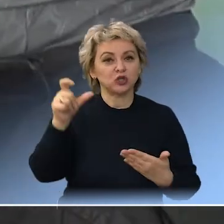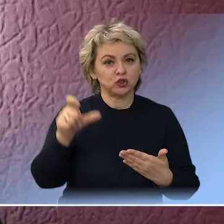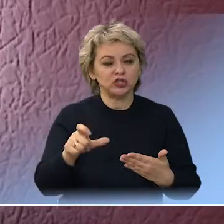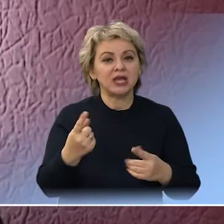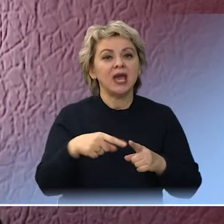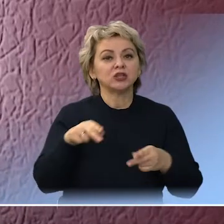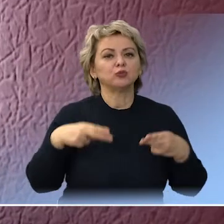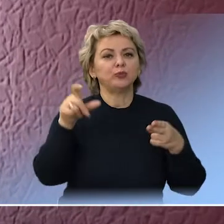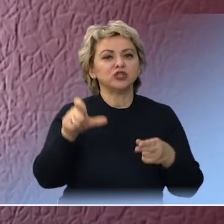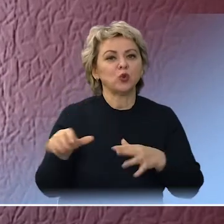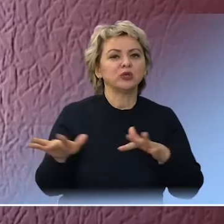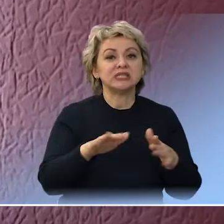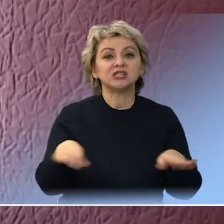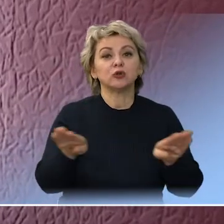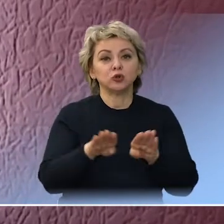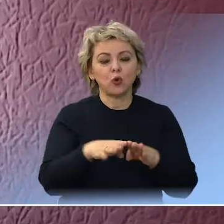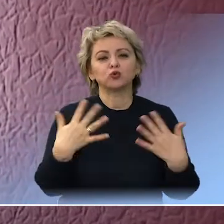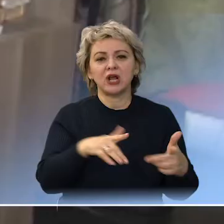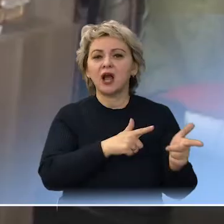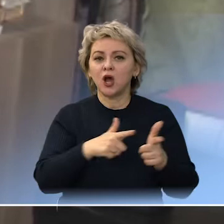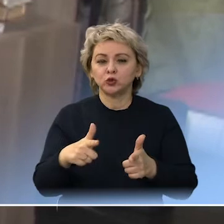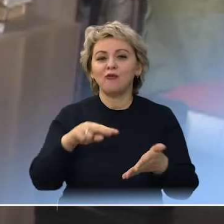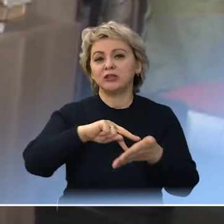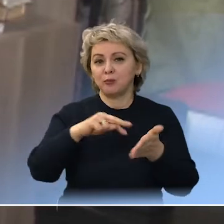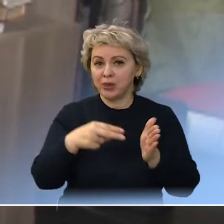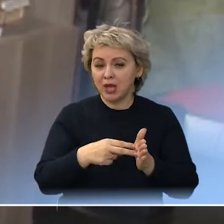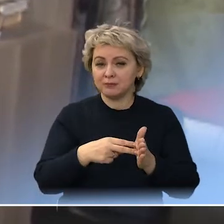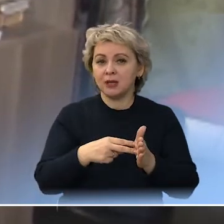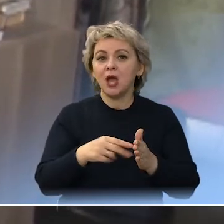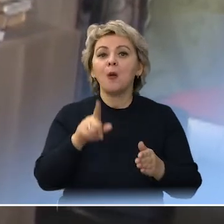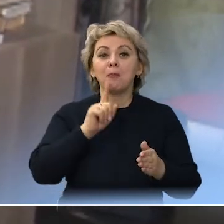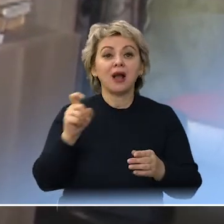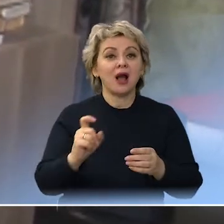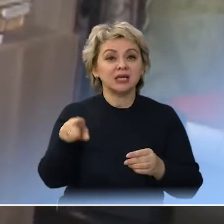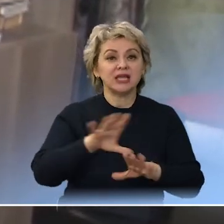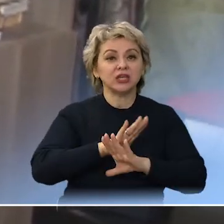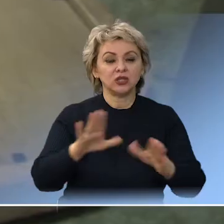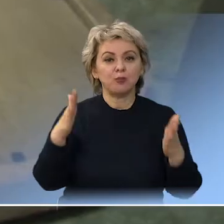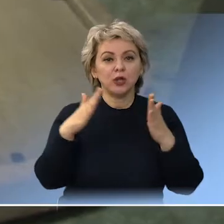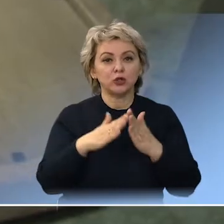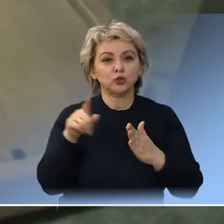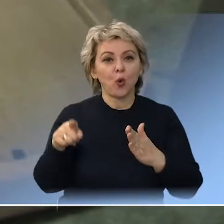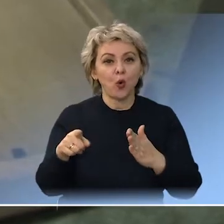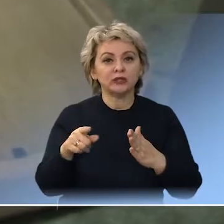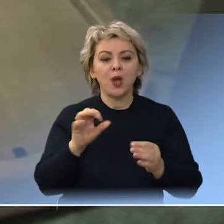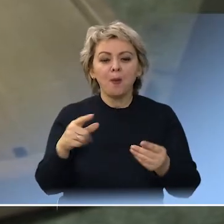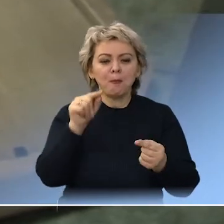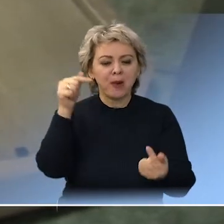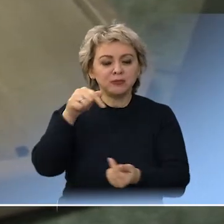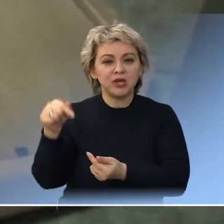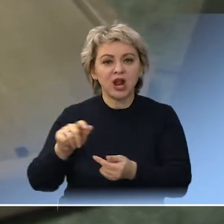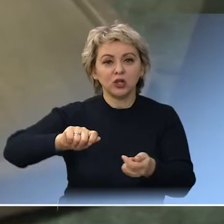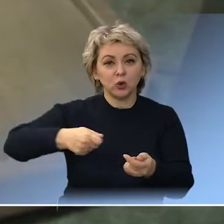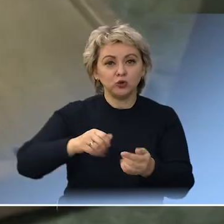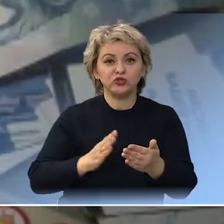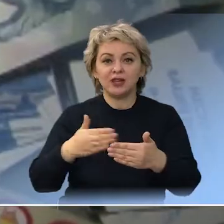местного жителя. Злоумышленник действовал по уже налаженной и отработанной им схеме. Пока хозяйки не было дома, он путем подбора ключа к